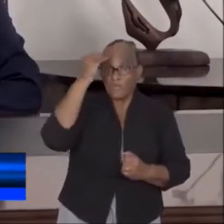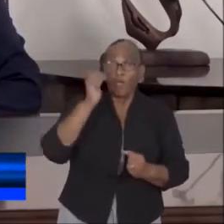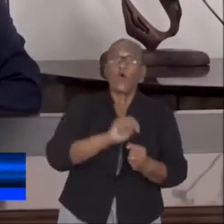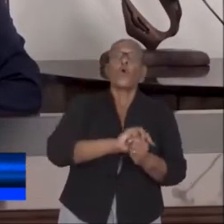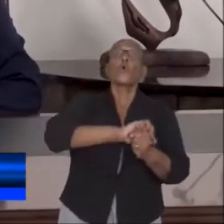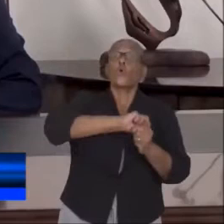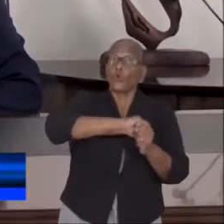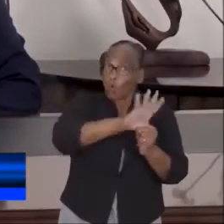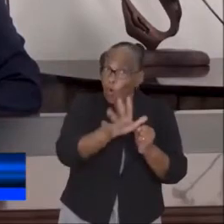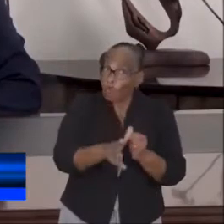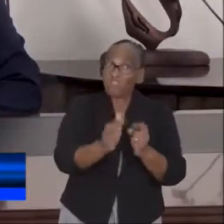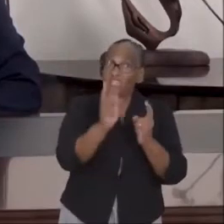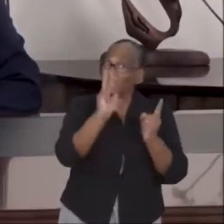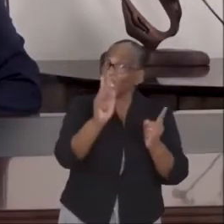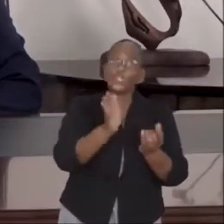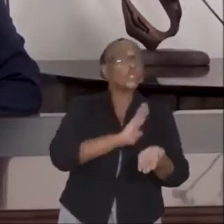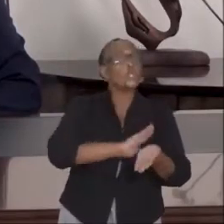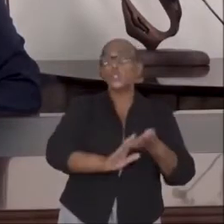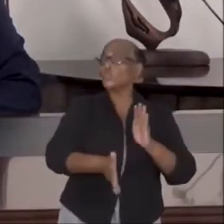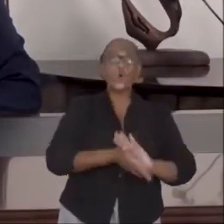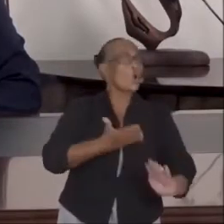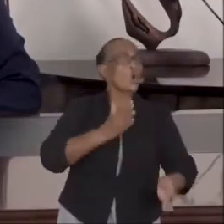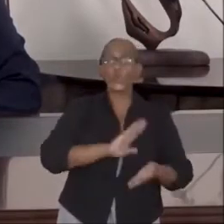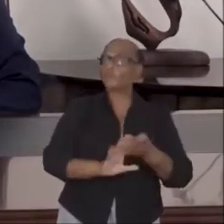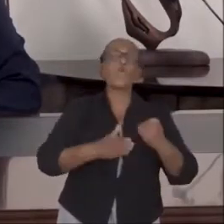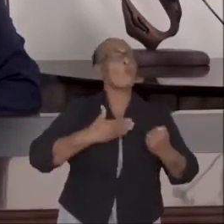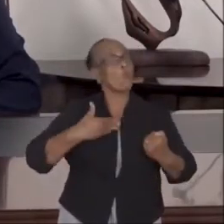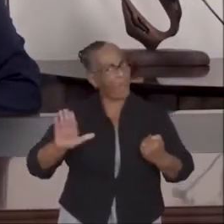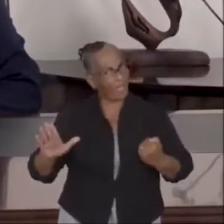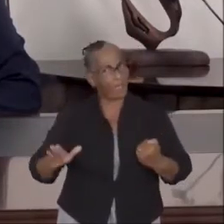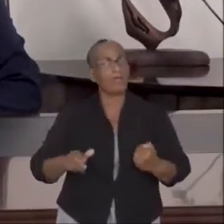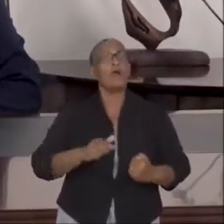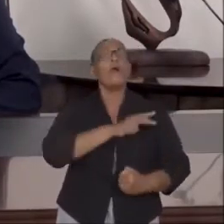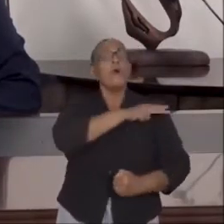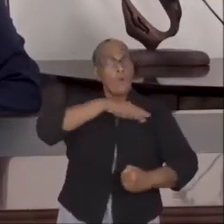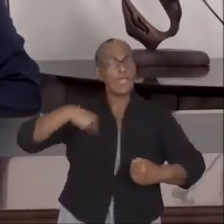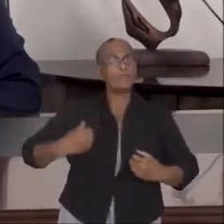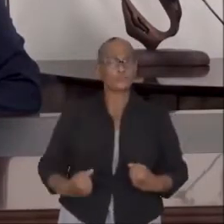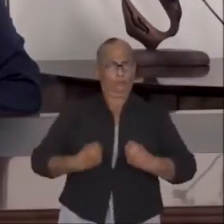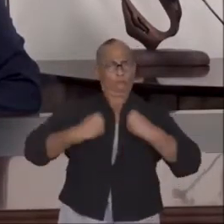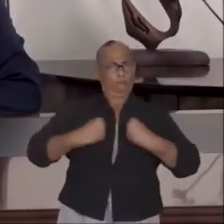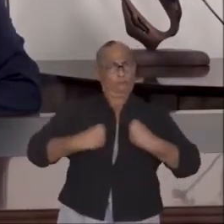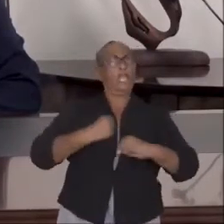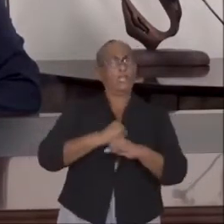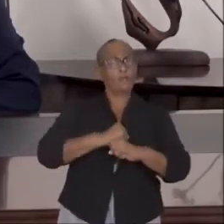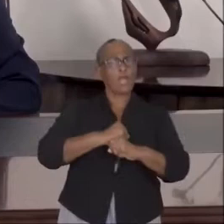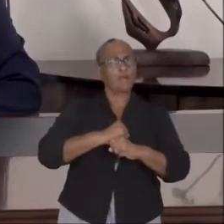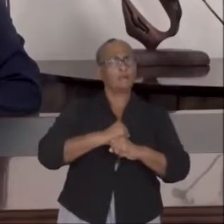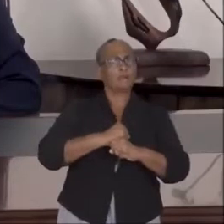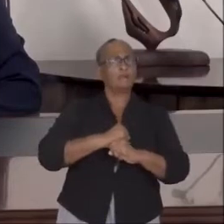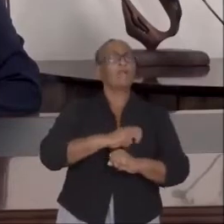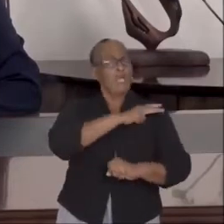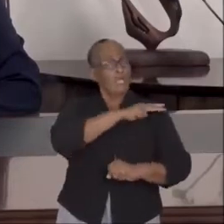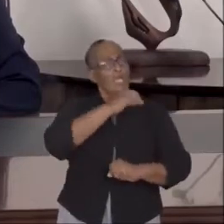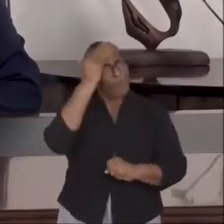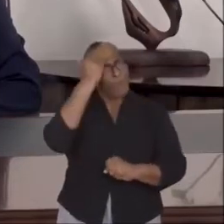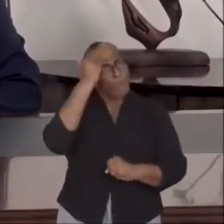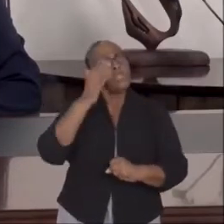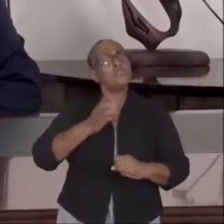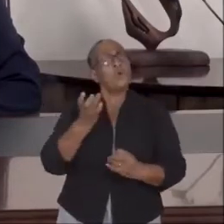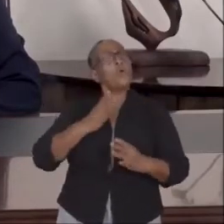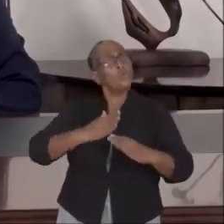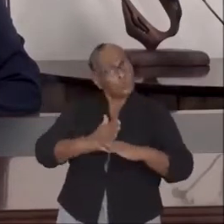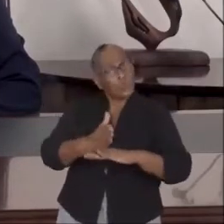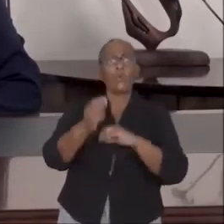niet meer zal verdwijnen. We moeten ons daarom weerbaar maken en weten hoe